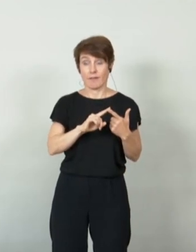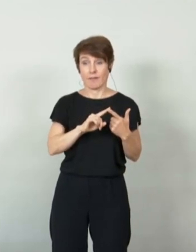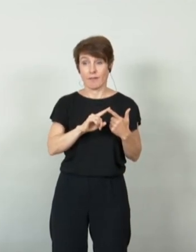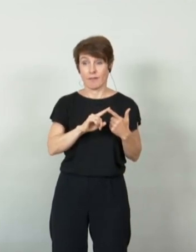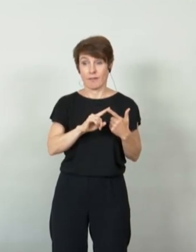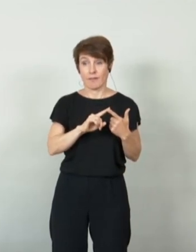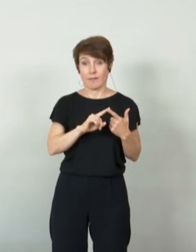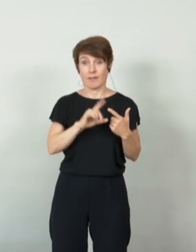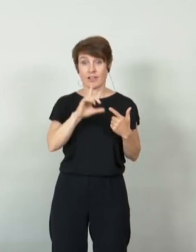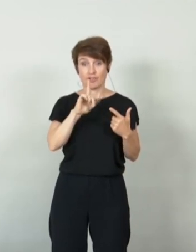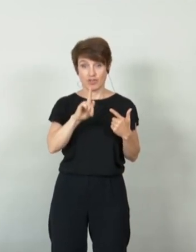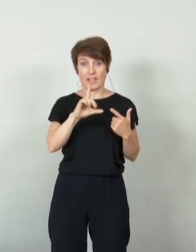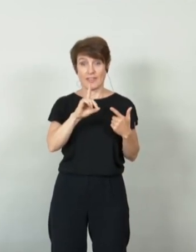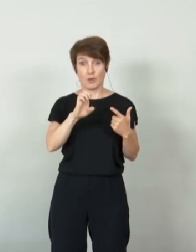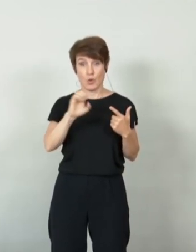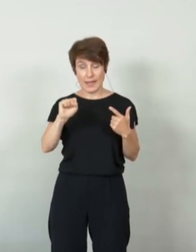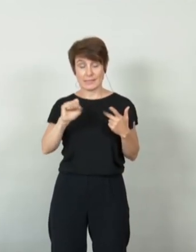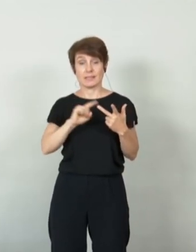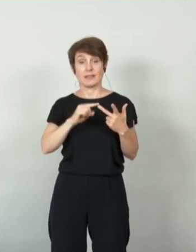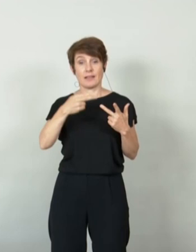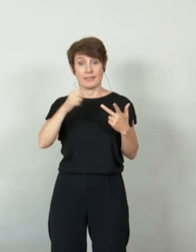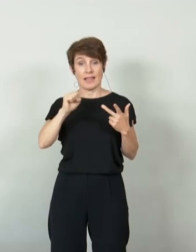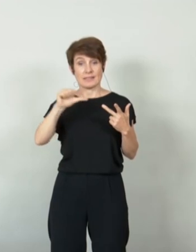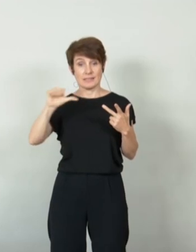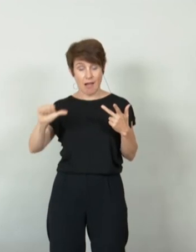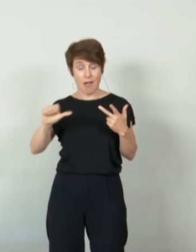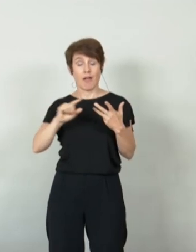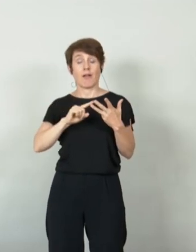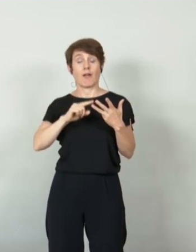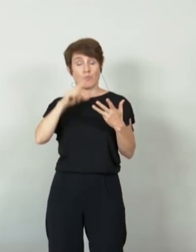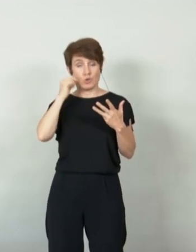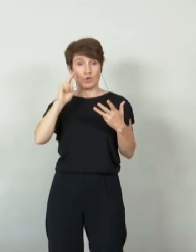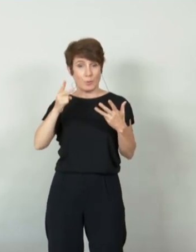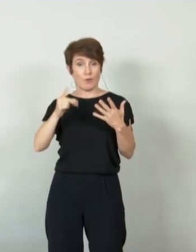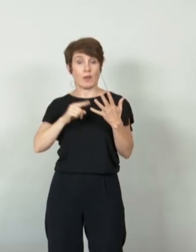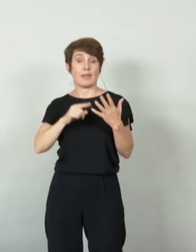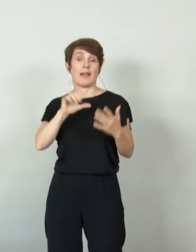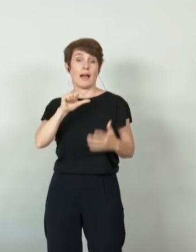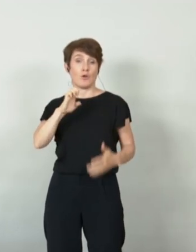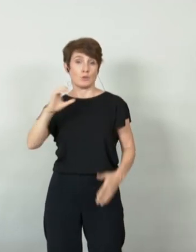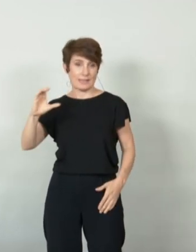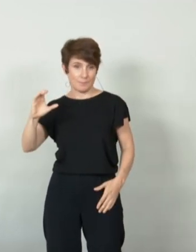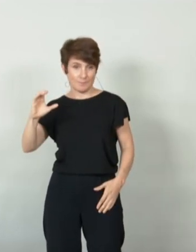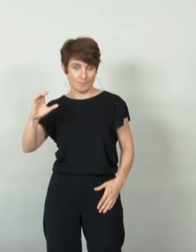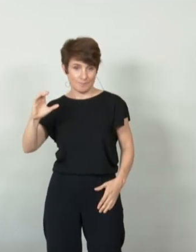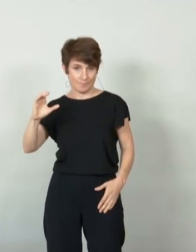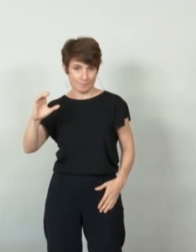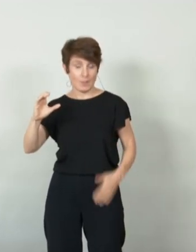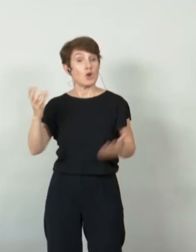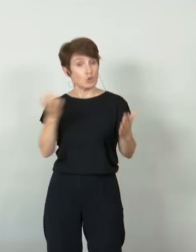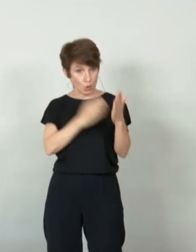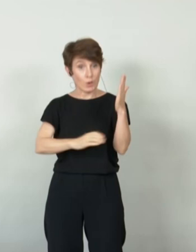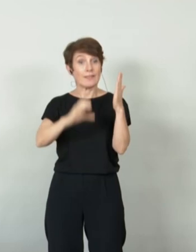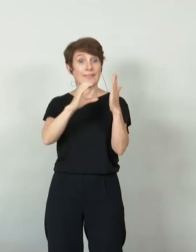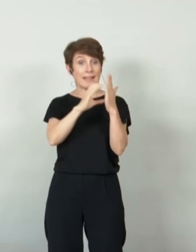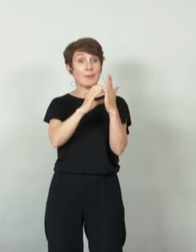j'ai des NASA monsieur picolé et AEC et je mets donc la